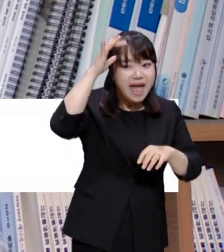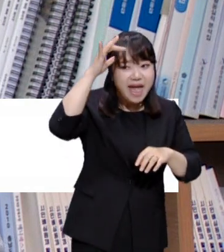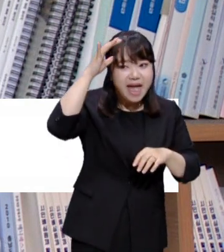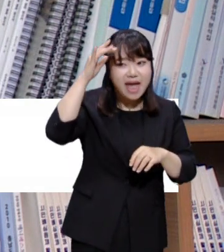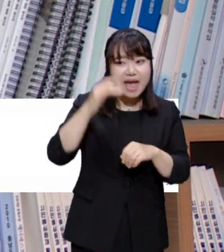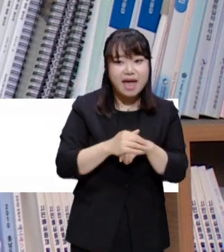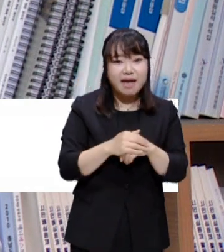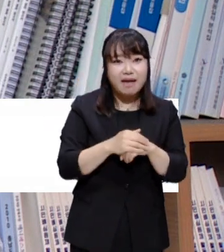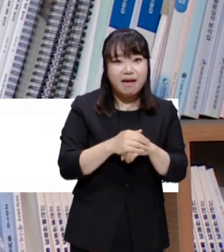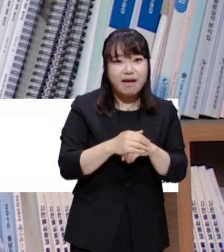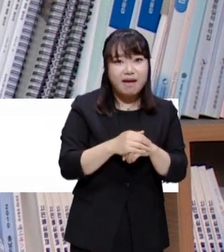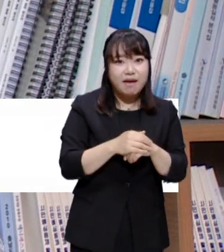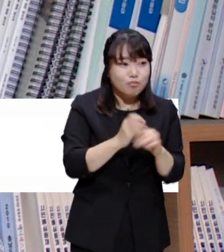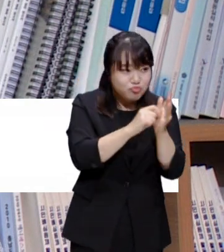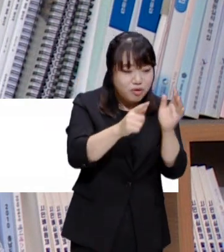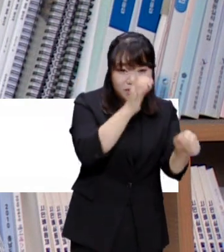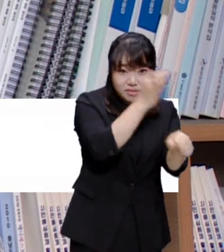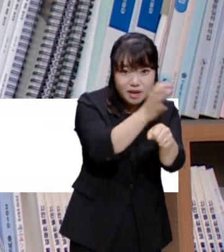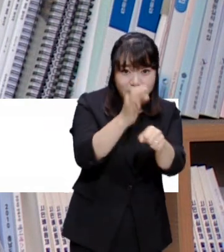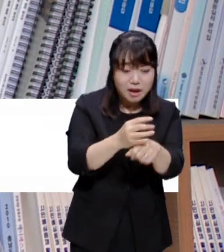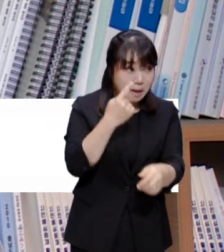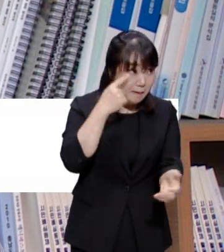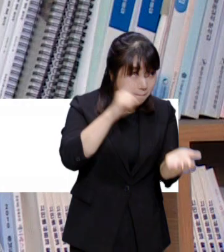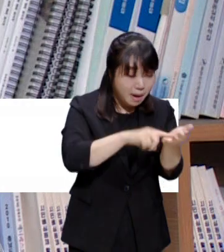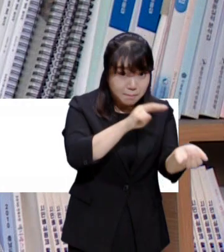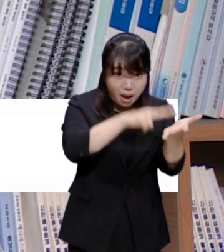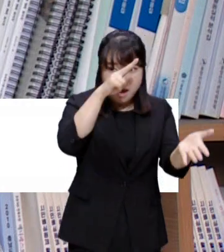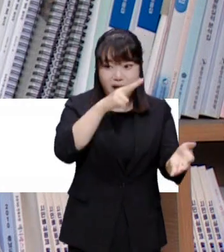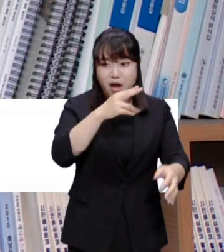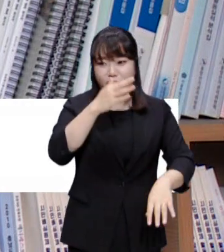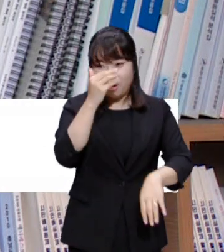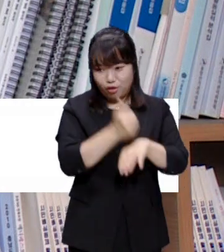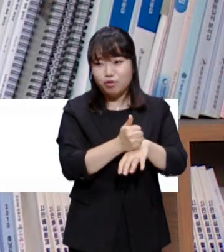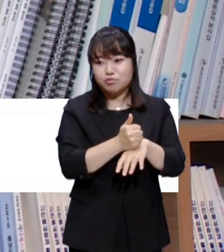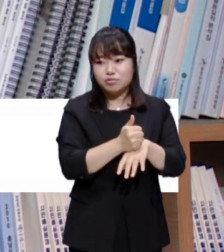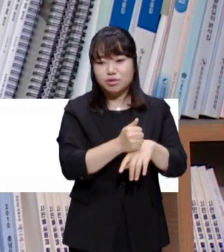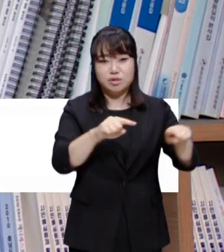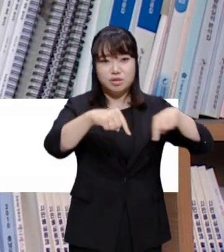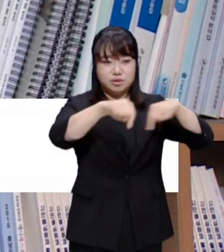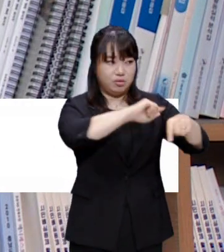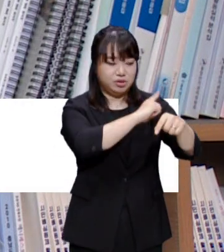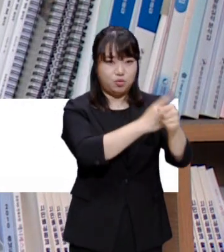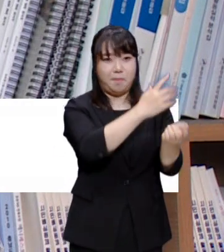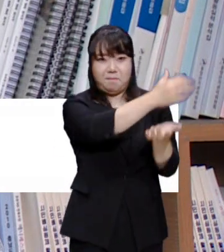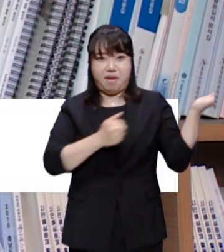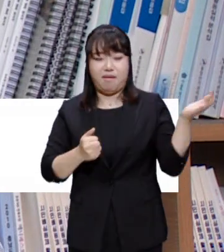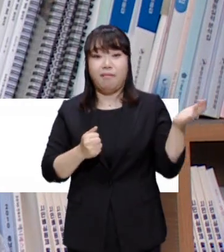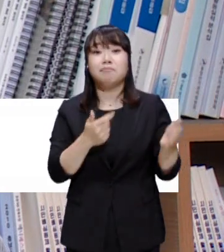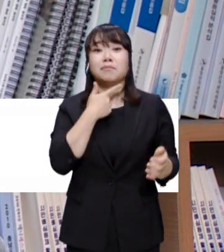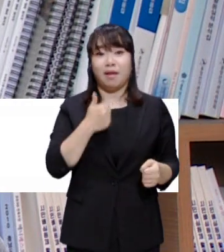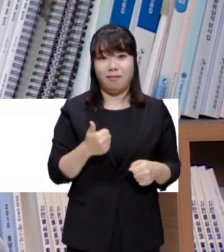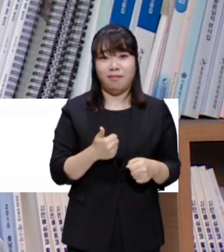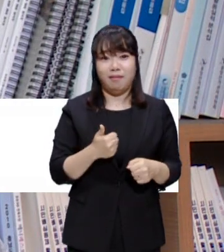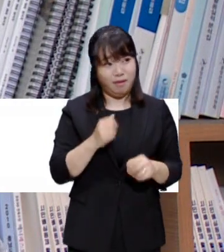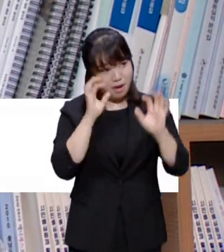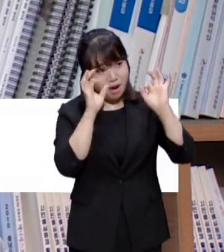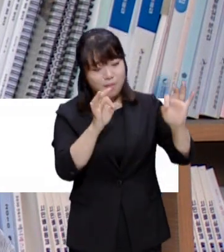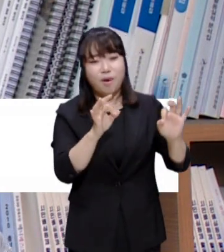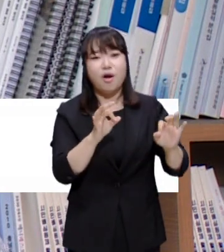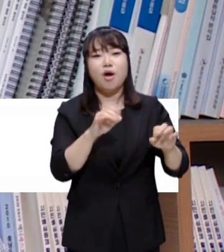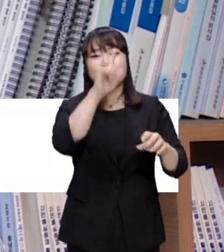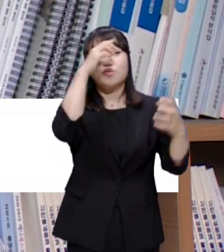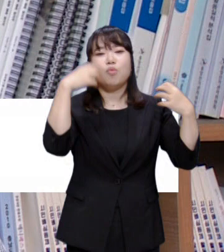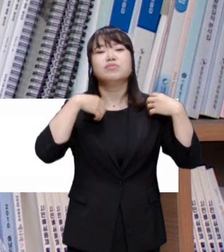법인카드를 썼다든지 뭐 이런 것들이 문제가 돼서 노동당이 정권을 잃었죠. 결국은 이